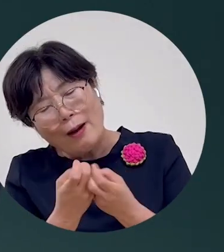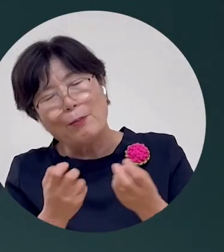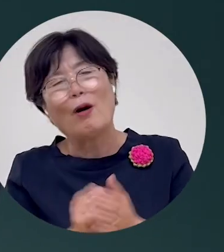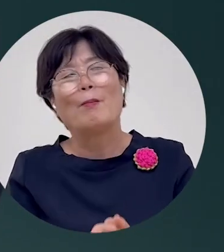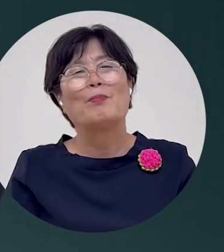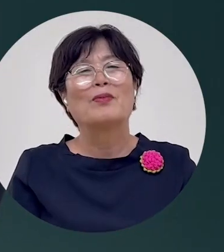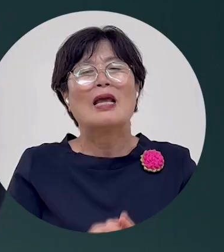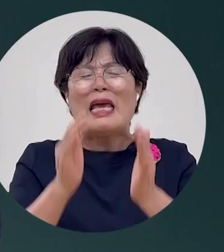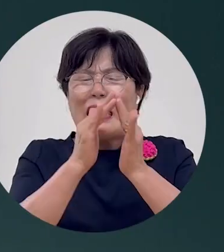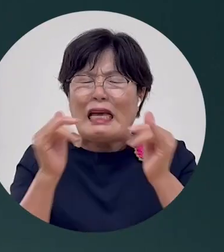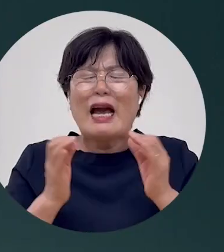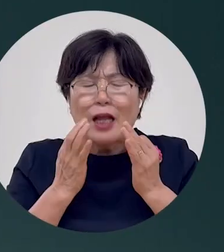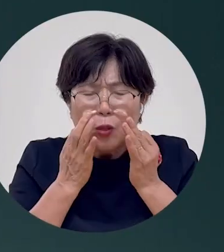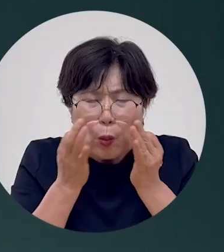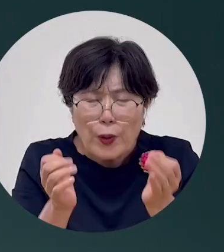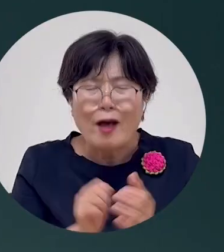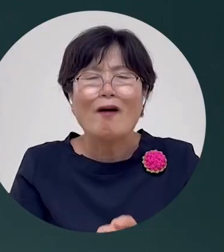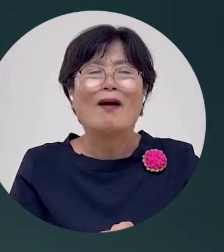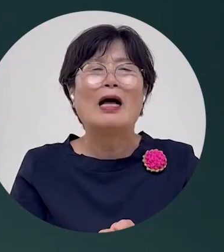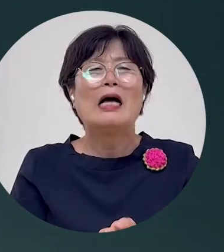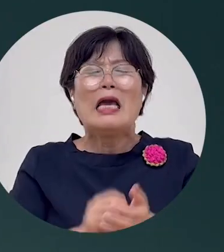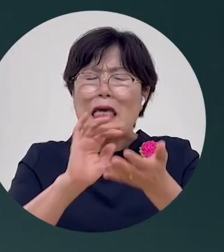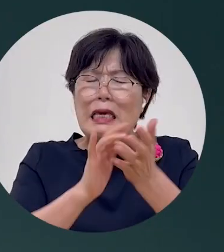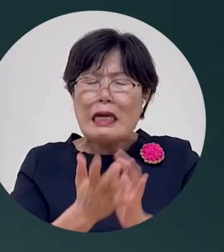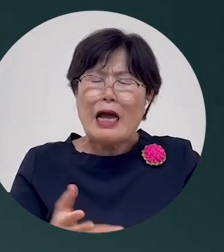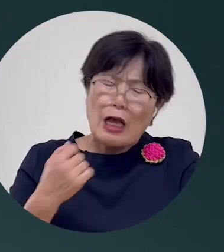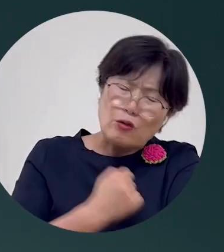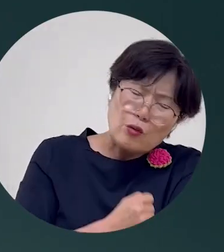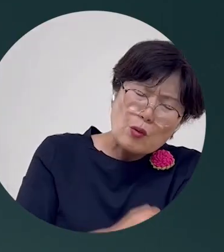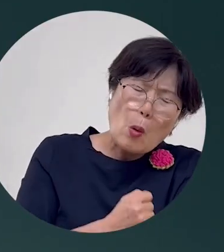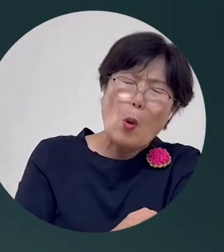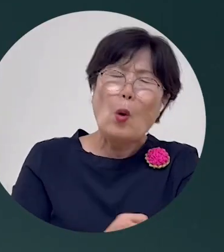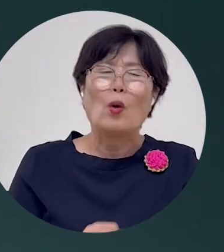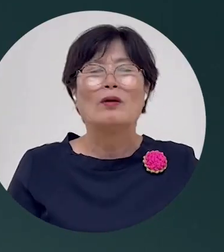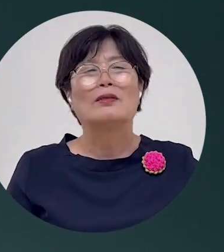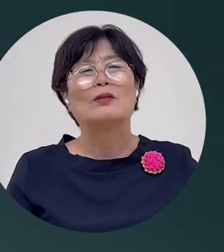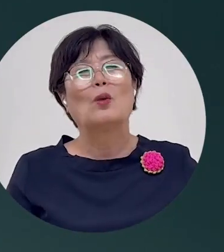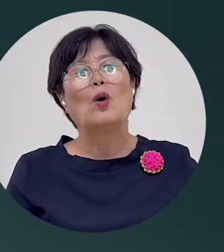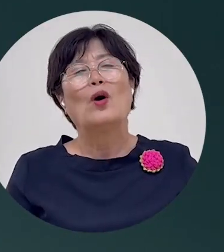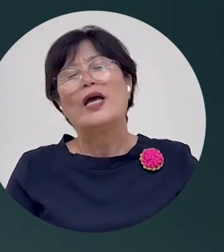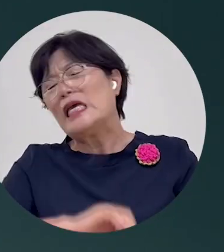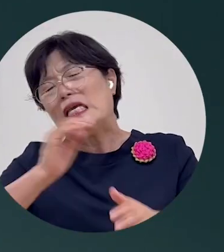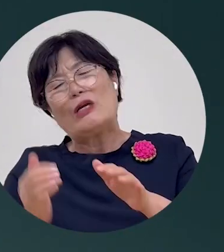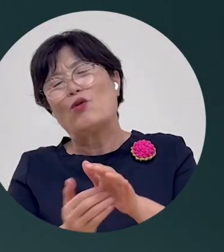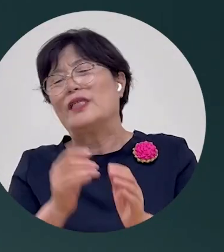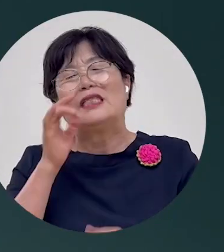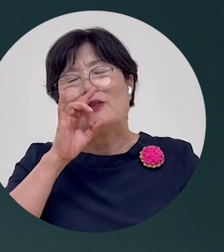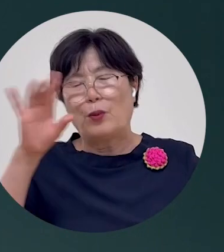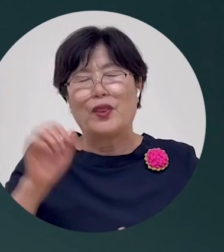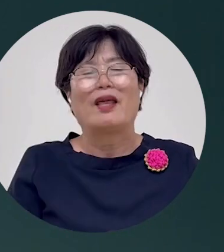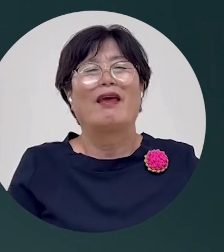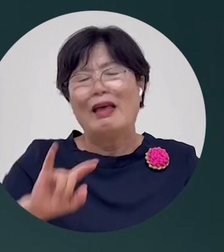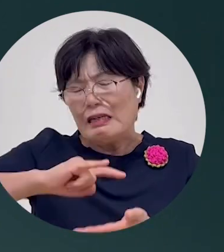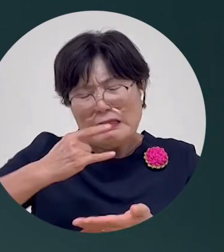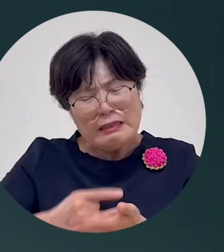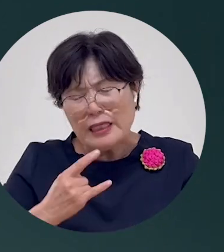인간의 어떤 노력, 인간의 어떤 예씀으로 이루어질 수 있다면 의라는 것은